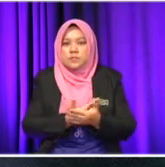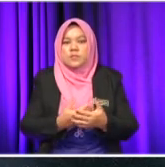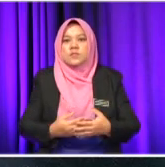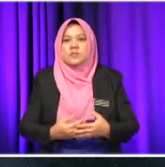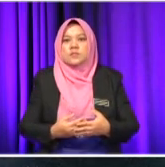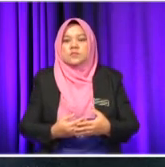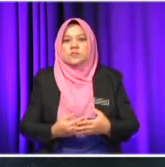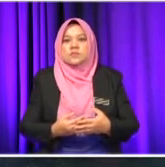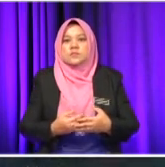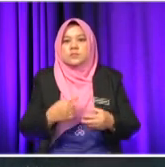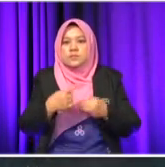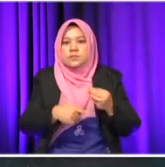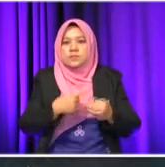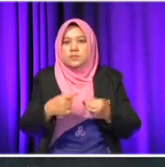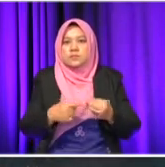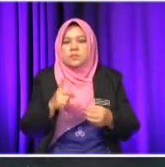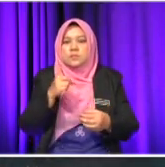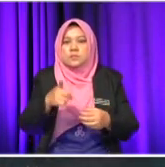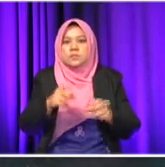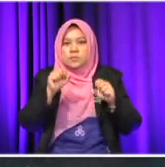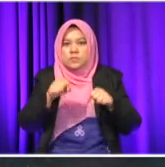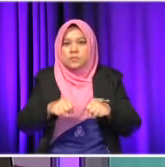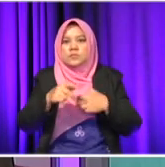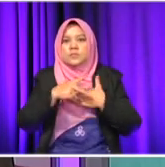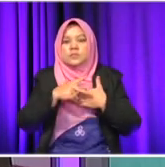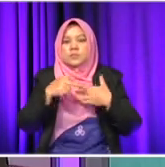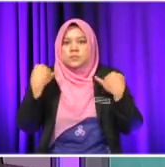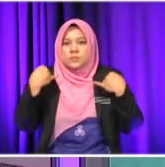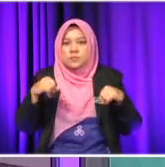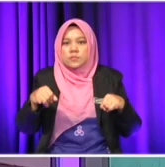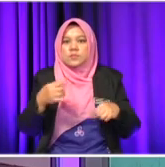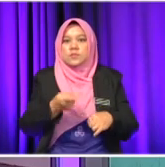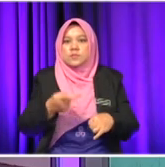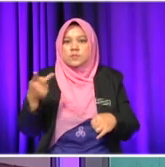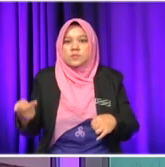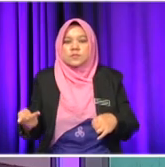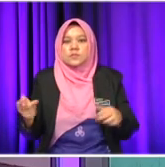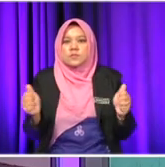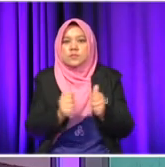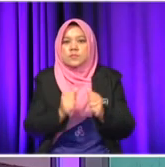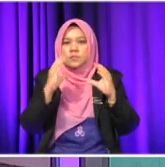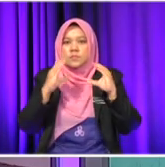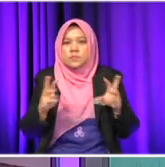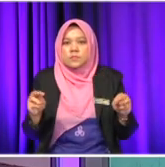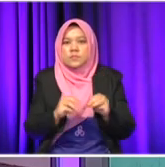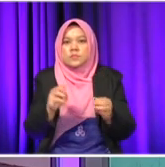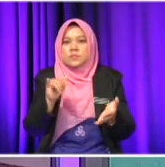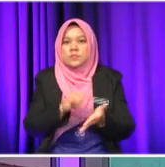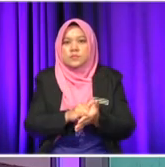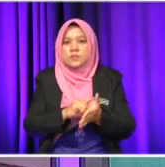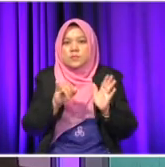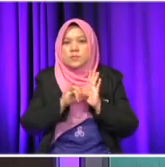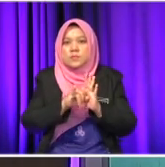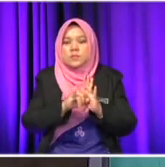promosi-promosi yang berkaitan ah kamu boleh pasarkan kamu punya produk dengan cara macam itulah kamu udah tak iklan kamu